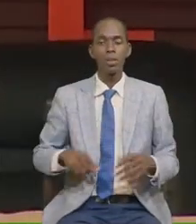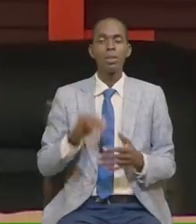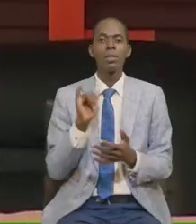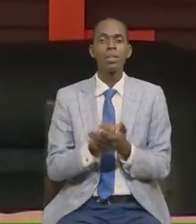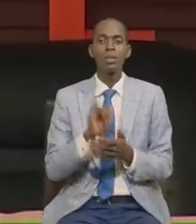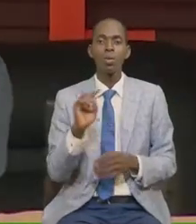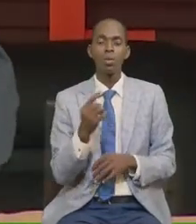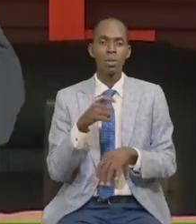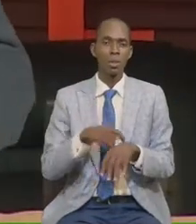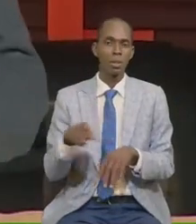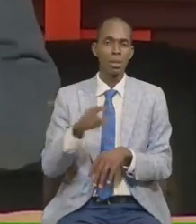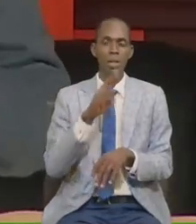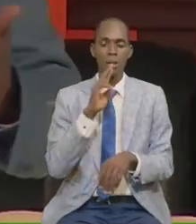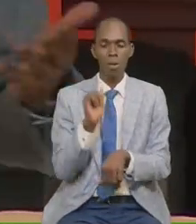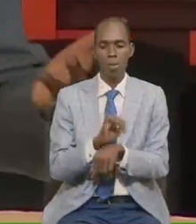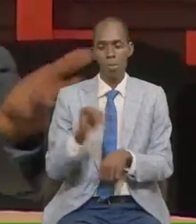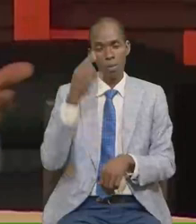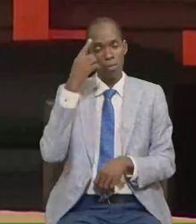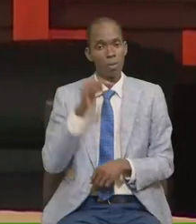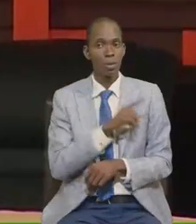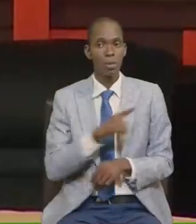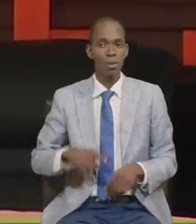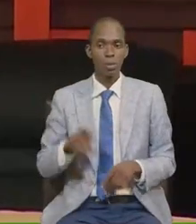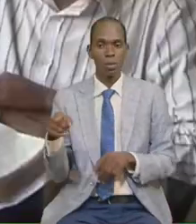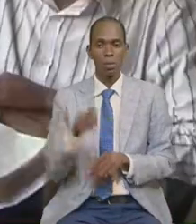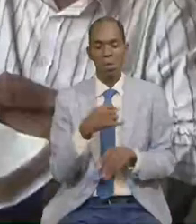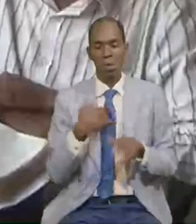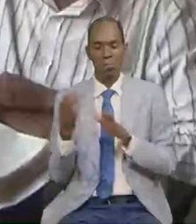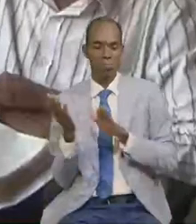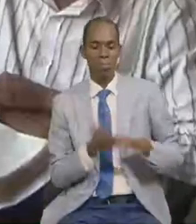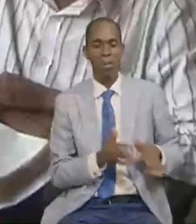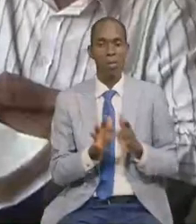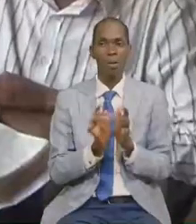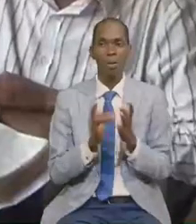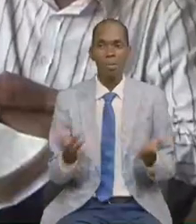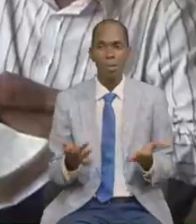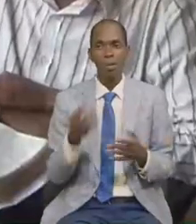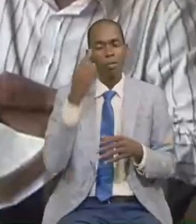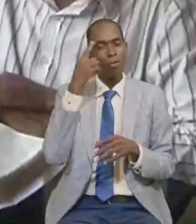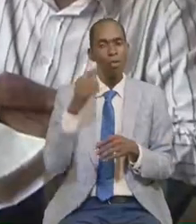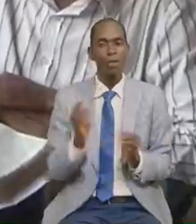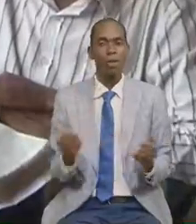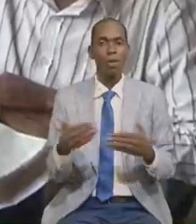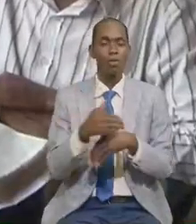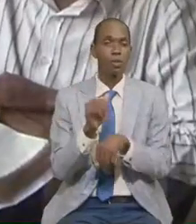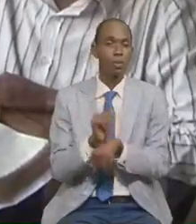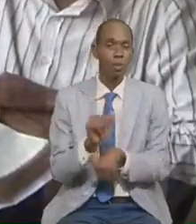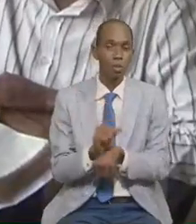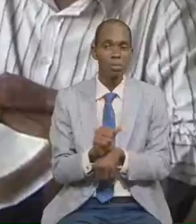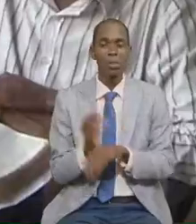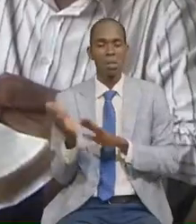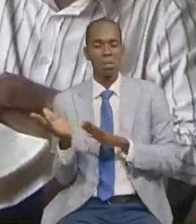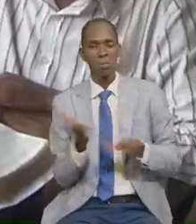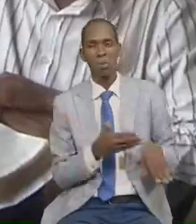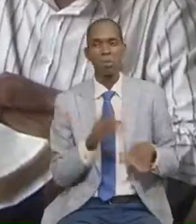travail pour Dieu ils ont laissé la Bible pour le travail au bureau il laisse la